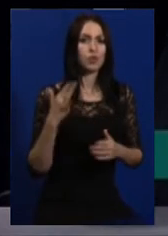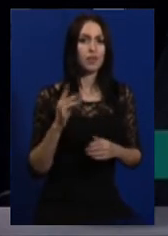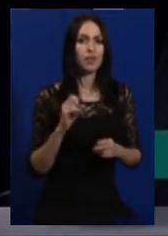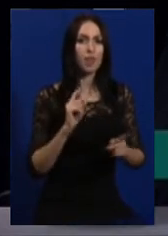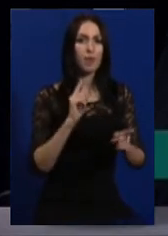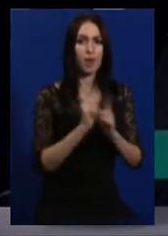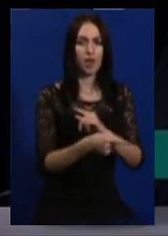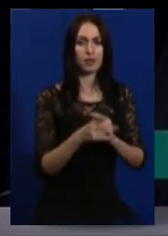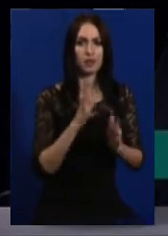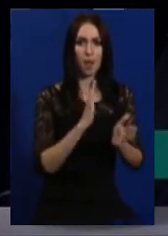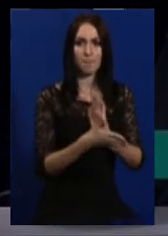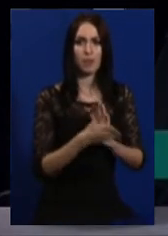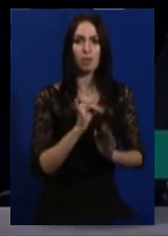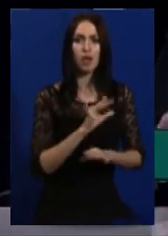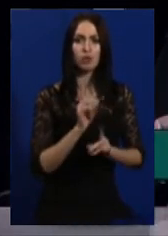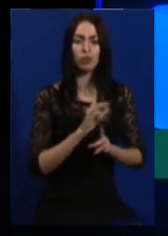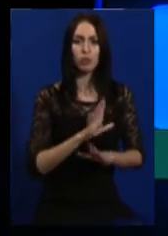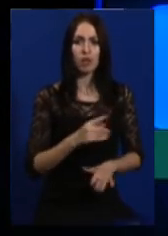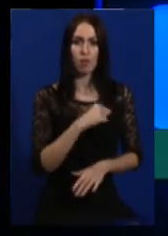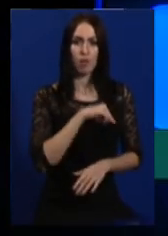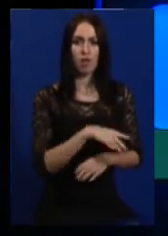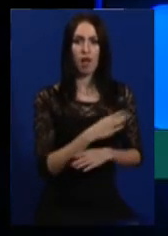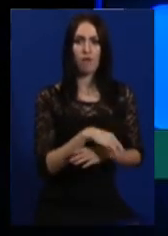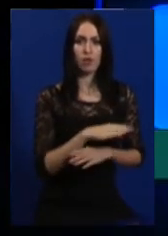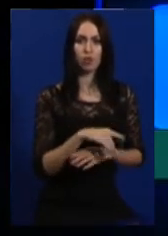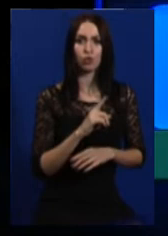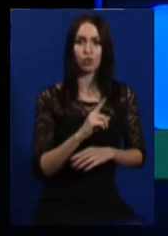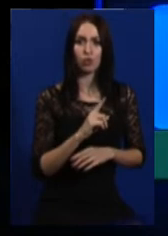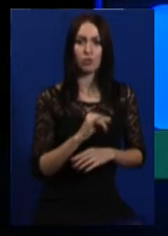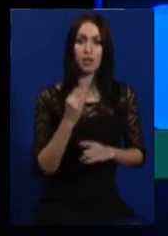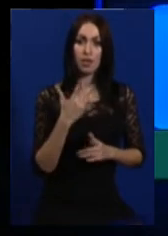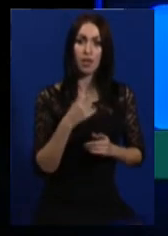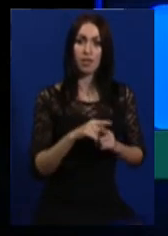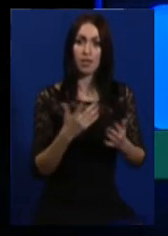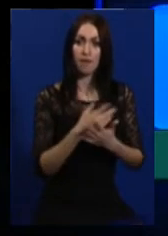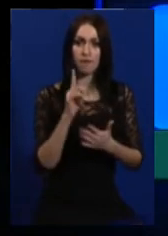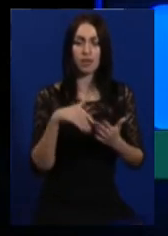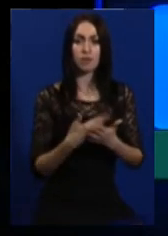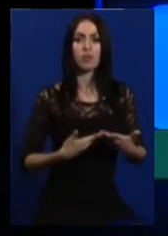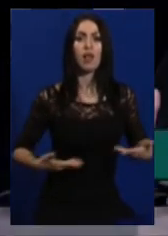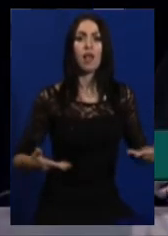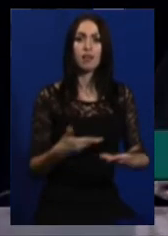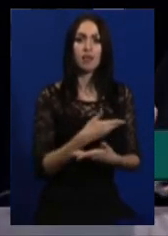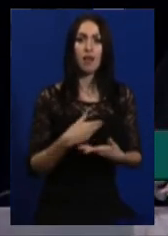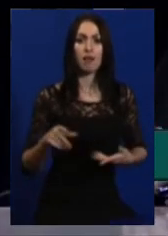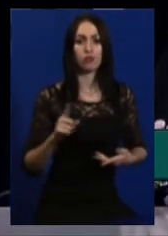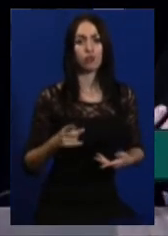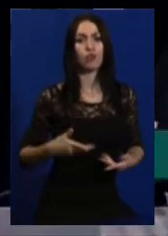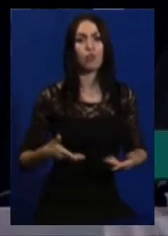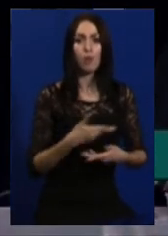и не быть равнодушными вот и тогда это фил для нас и для нас чтобы мы